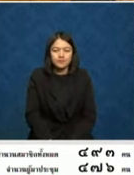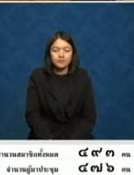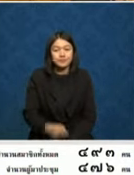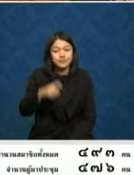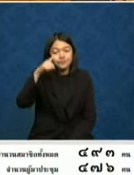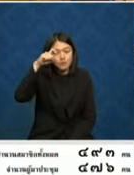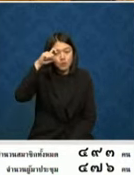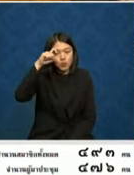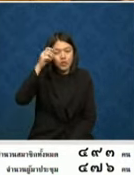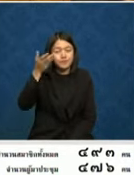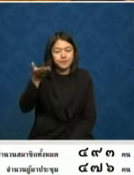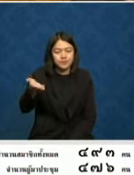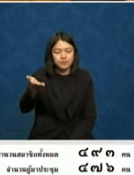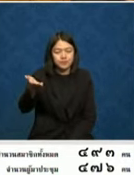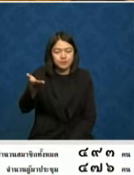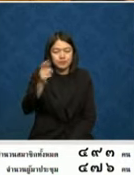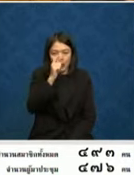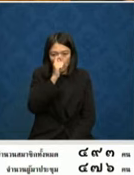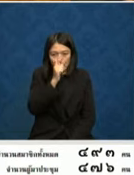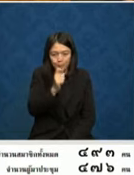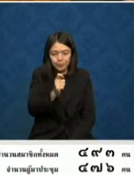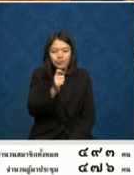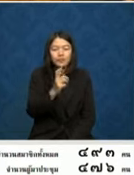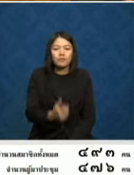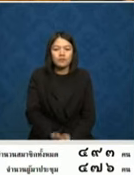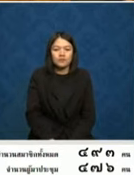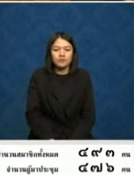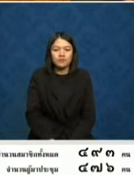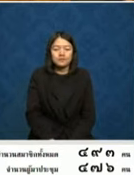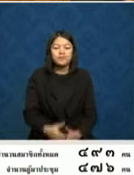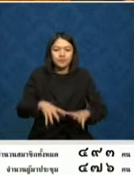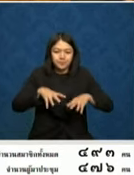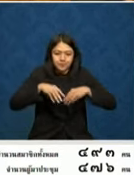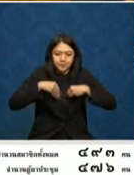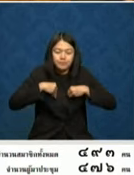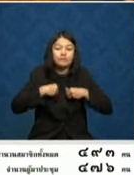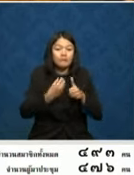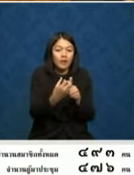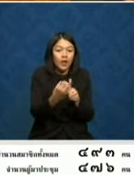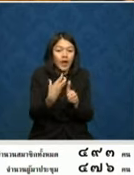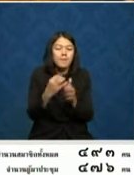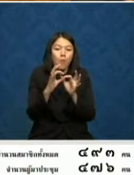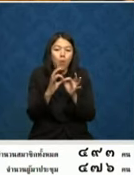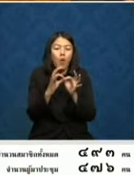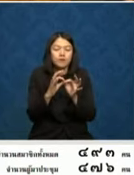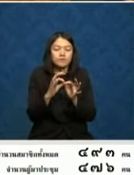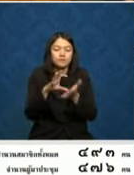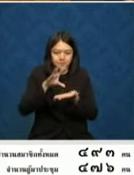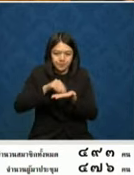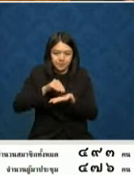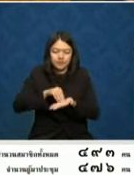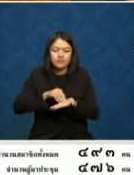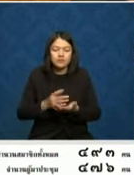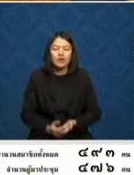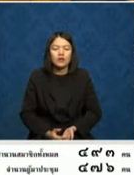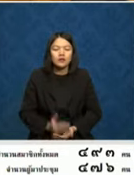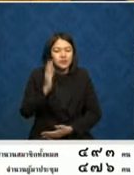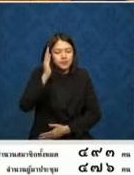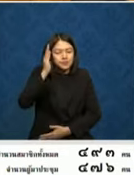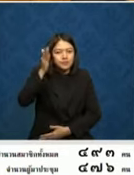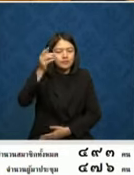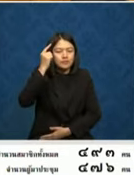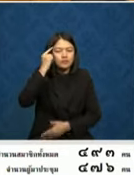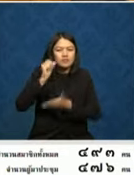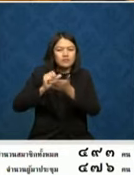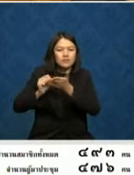ด้วยความเคารพครับต้องเรียนด้วยความเคารพว่าขอรับเอาข้อสังเกตข้อห่วงใยของท่านไว้นะครับเพื่อที่จะนำไป